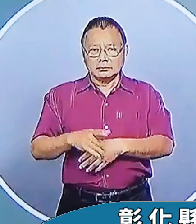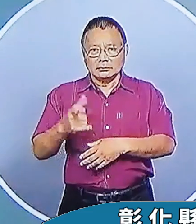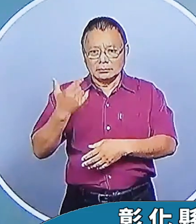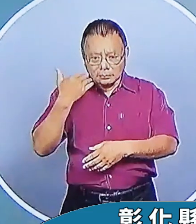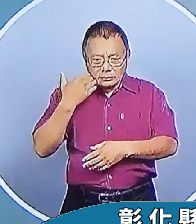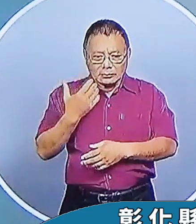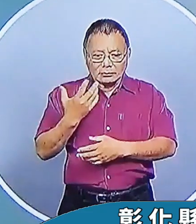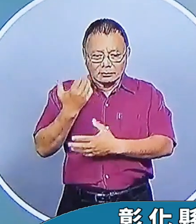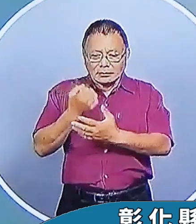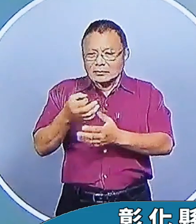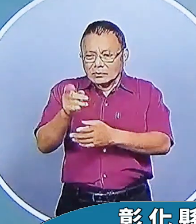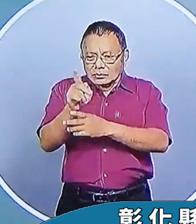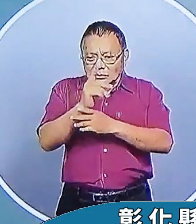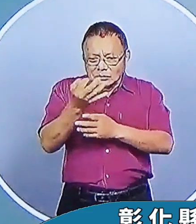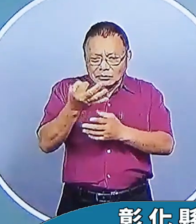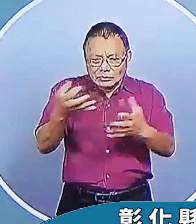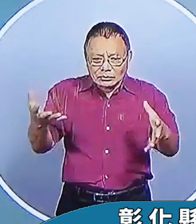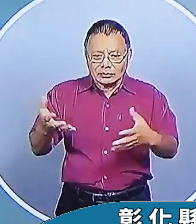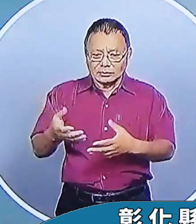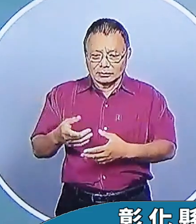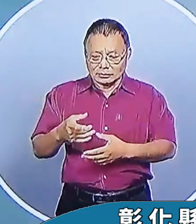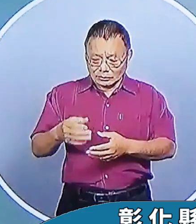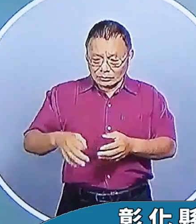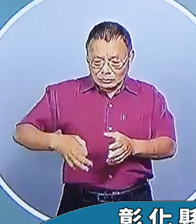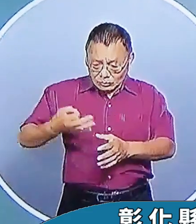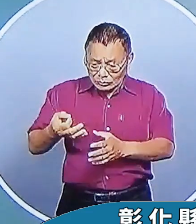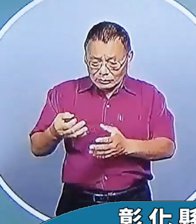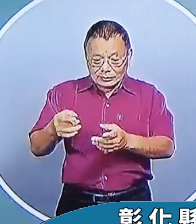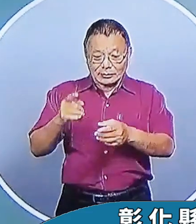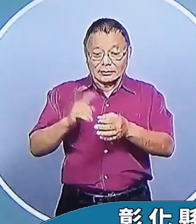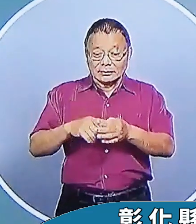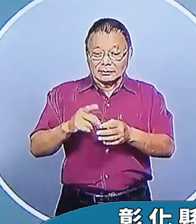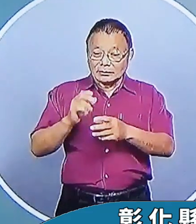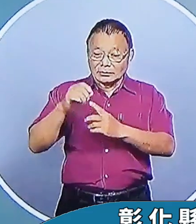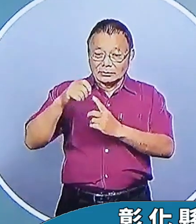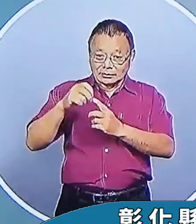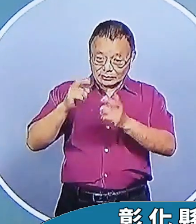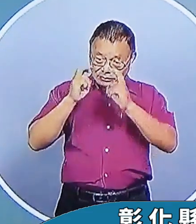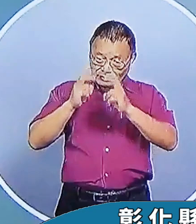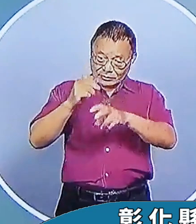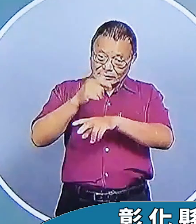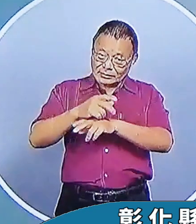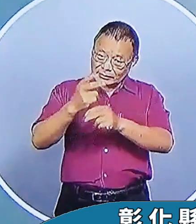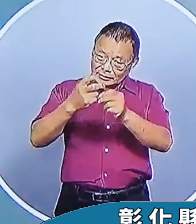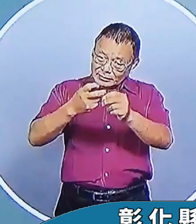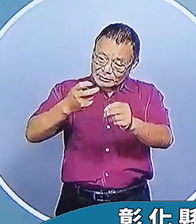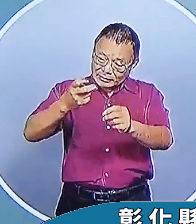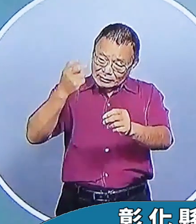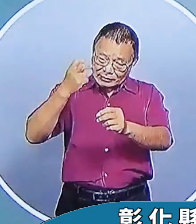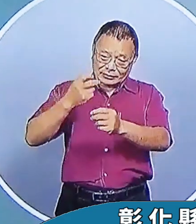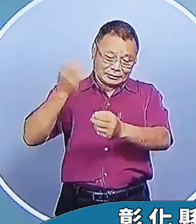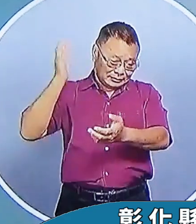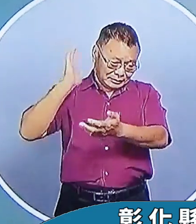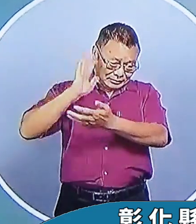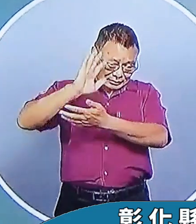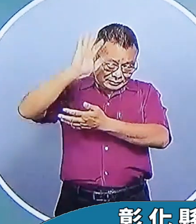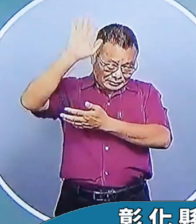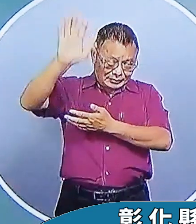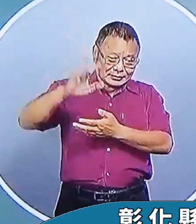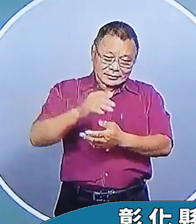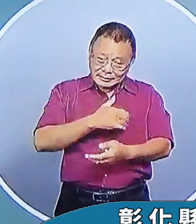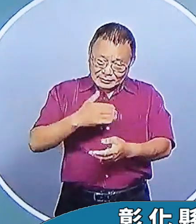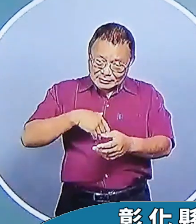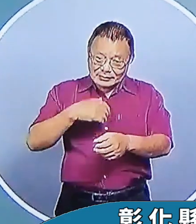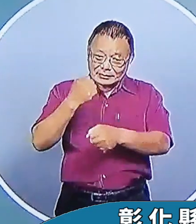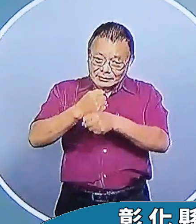留子孙，可是你提出来的这个南彰化的捷运，你是20年后。20年后造